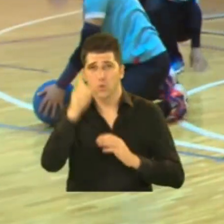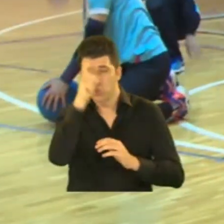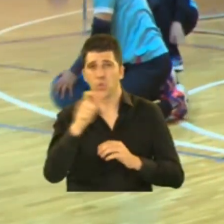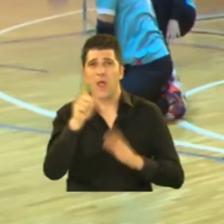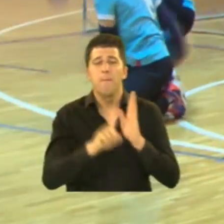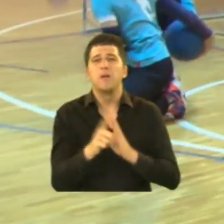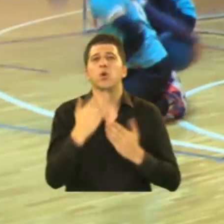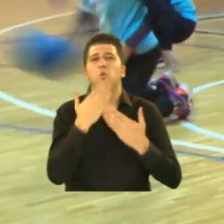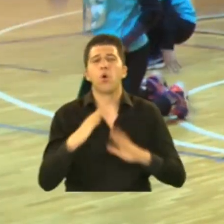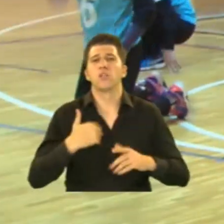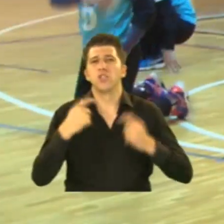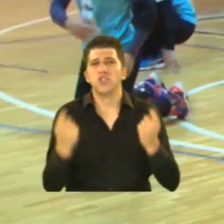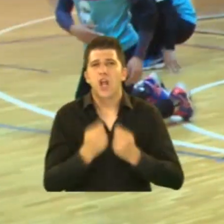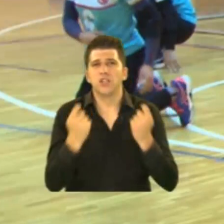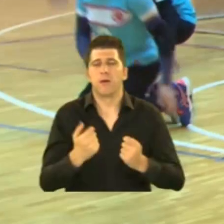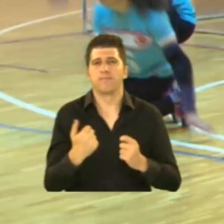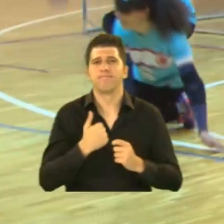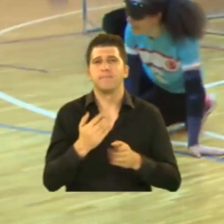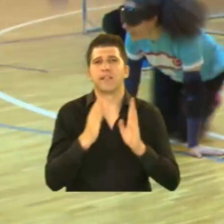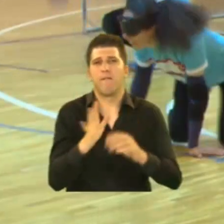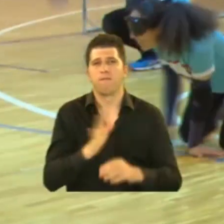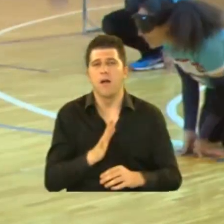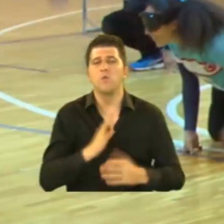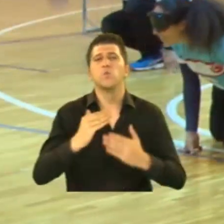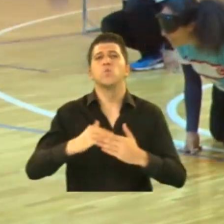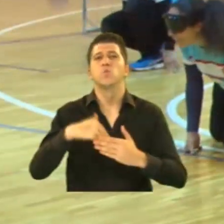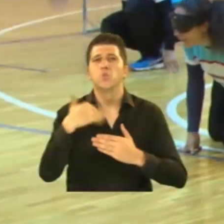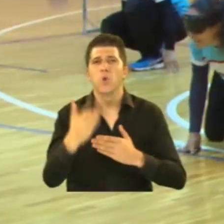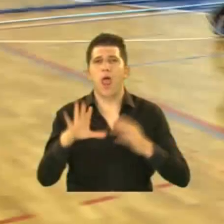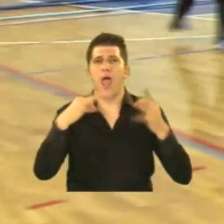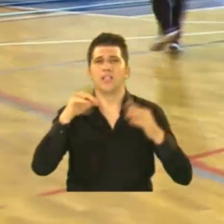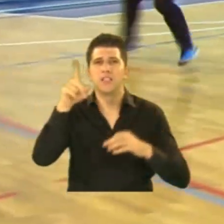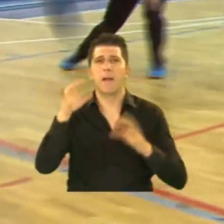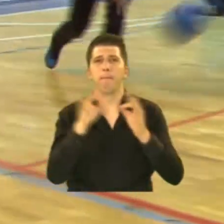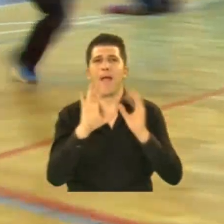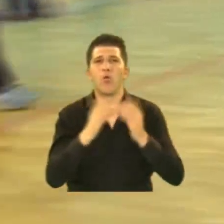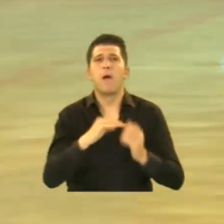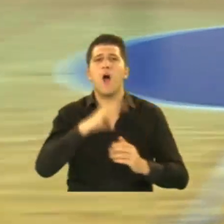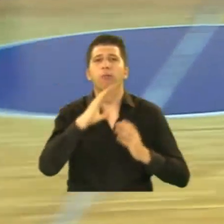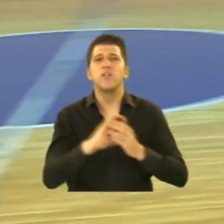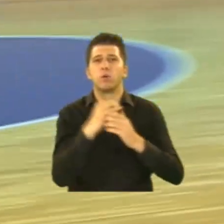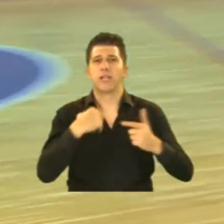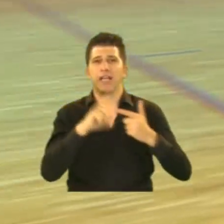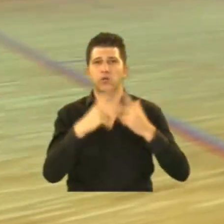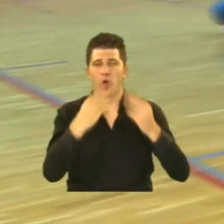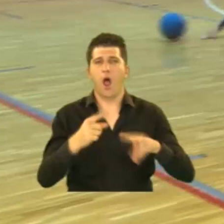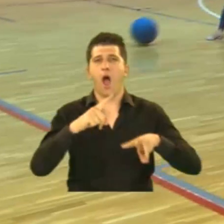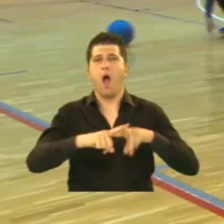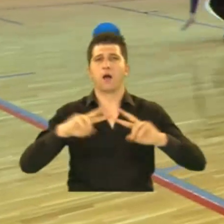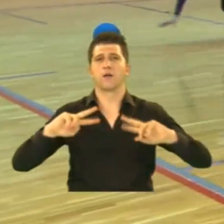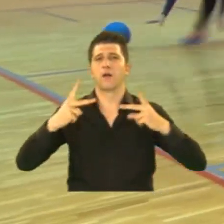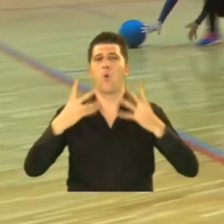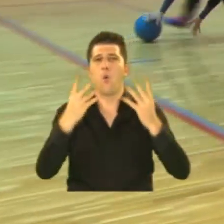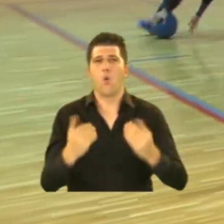yoktu Türkiye olarak. Çalışmalarımız da zaten o dönemde iyi değildi. Daha sonra Eskişehir'de B grubu Avrupa Şampiyonası'nda ikinci olarak